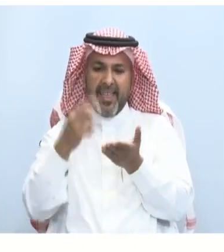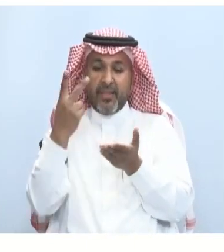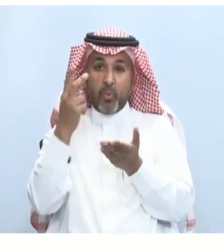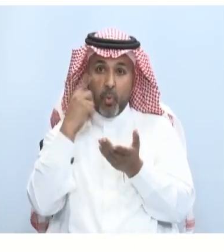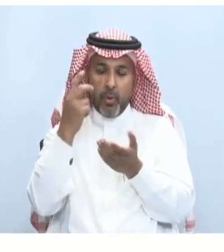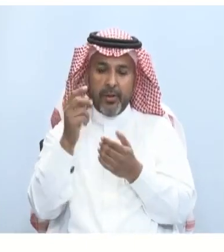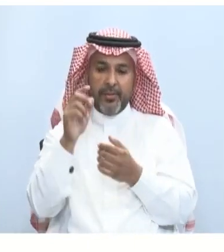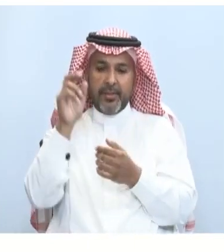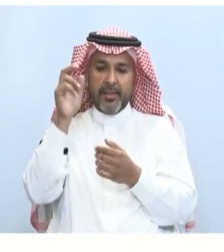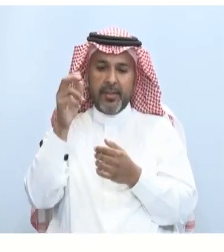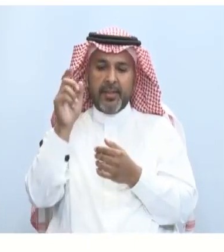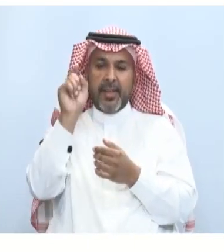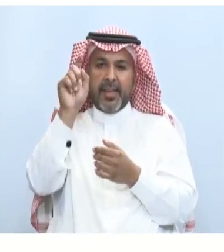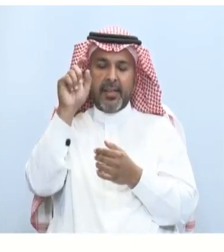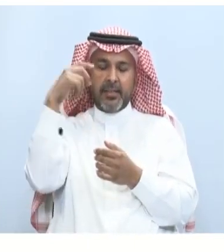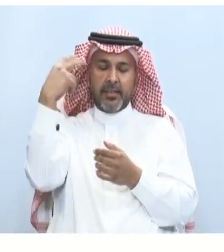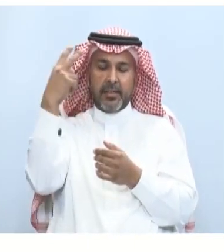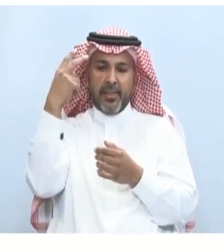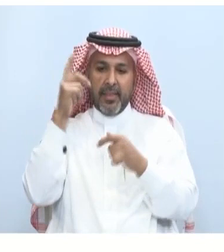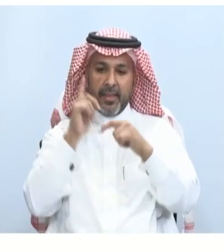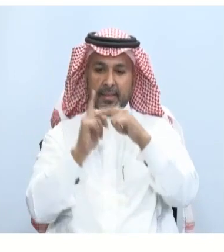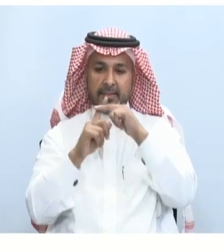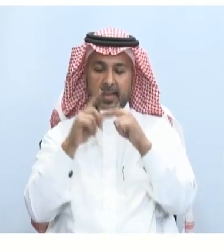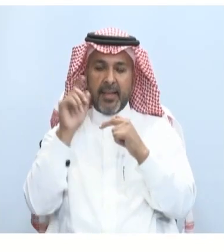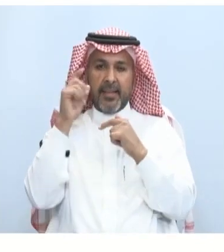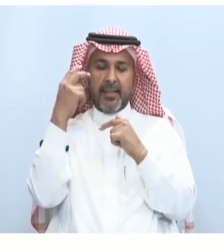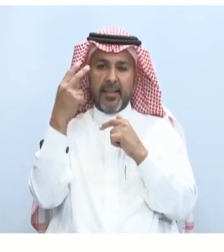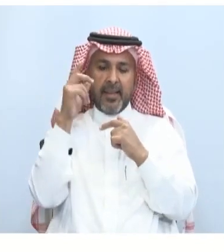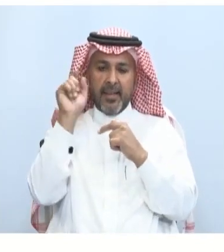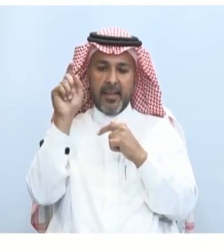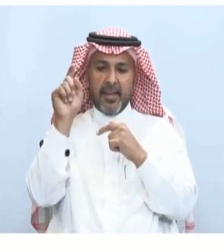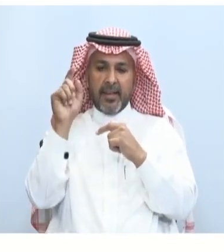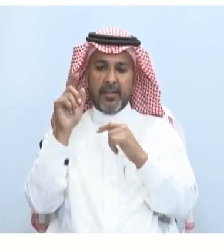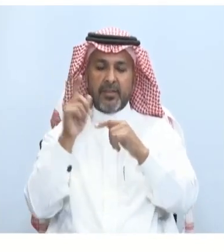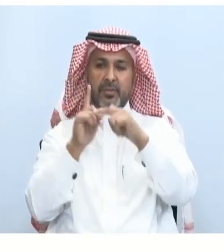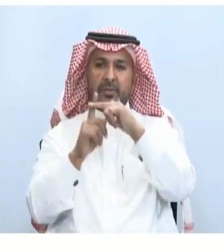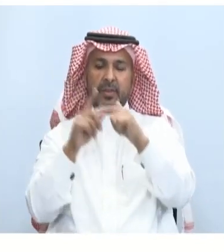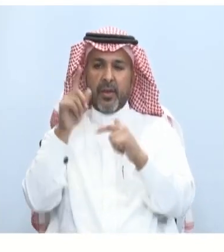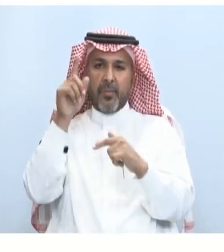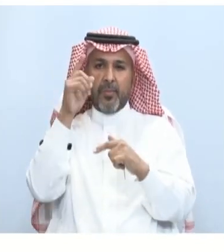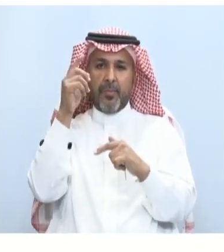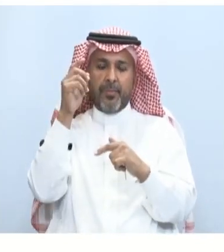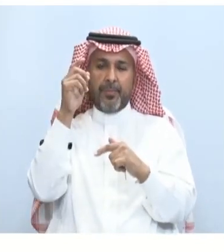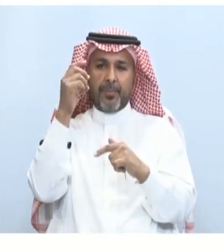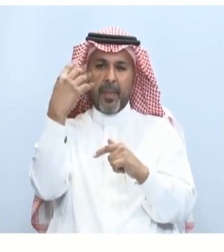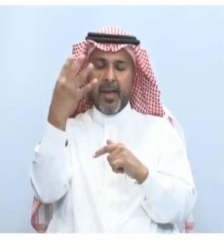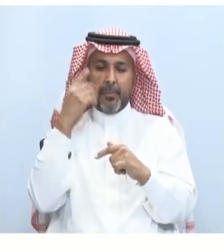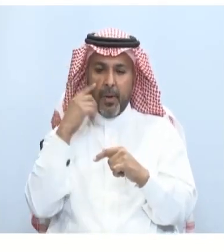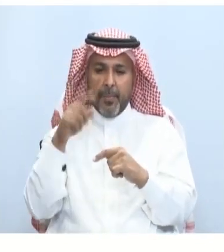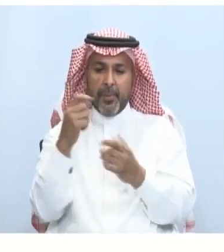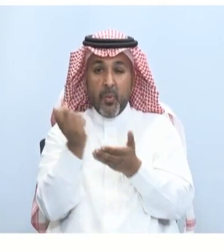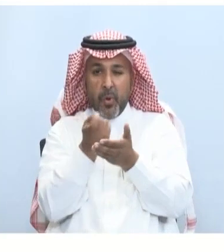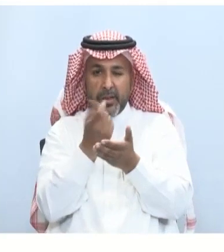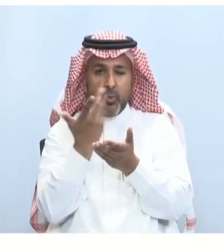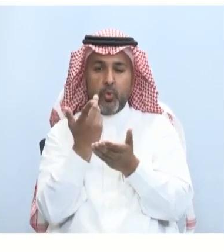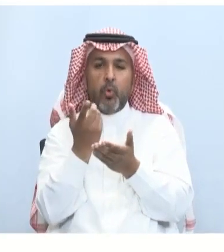كلمه خطا وهذا يعني انه لا توجد حلول حقيقيه للمعادله ولكن هناك